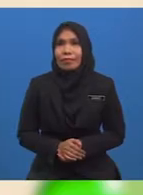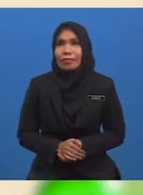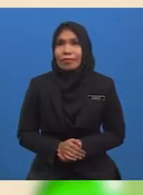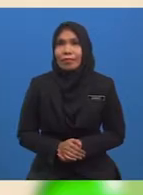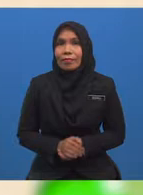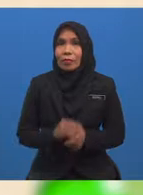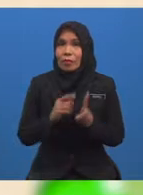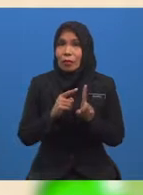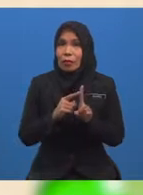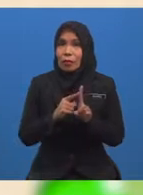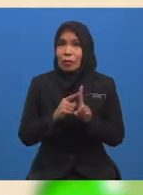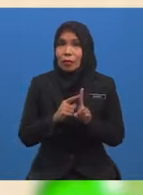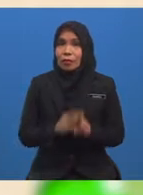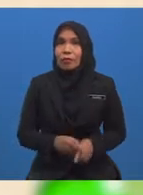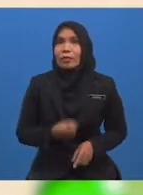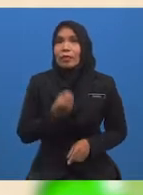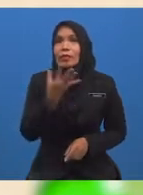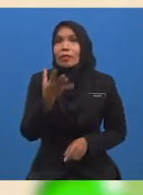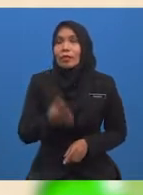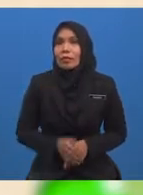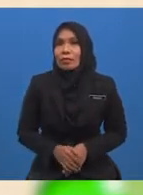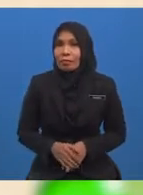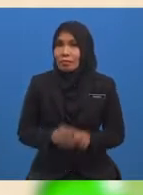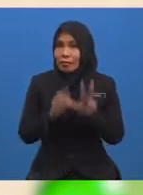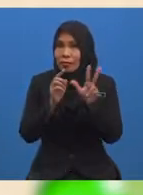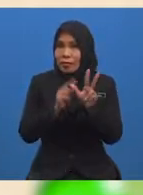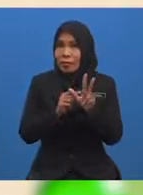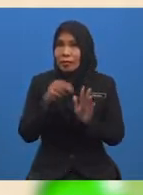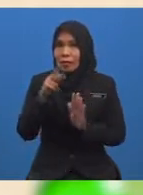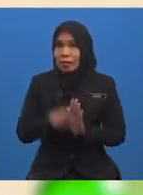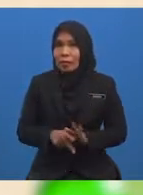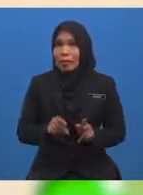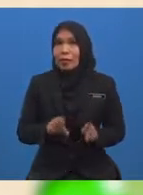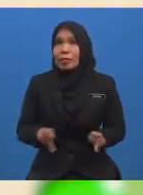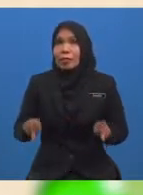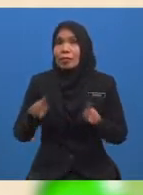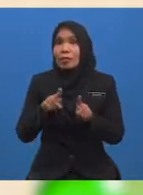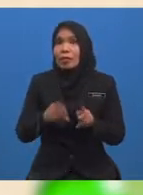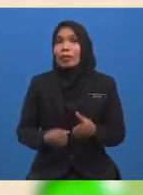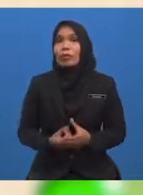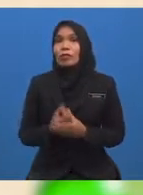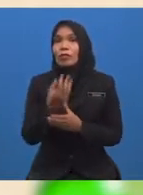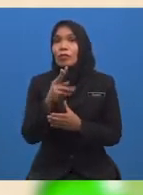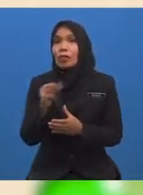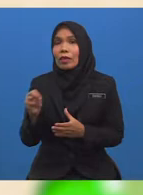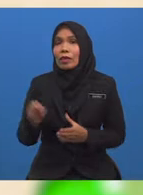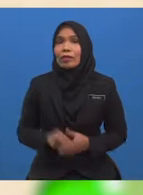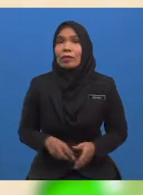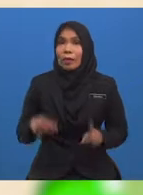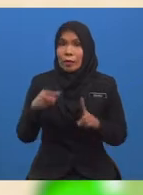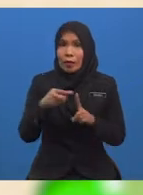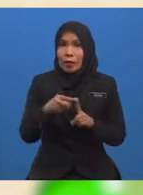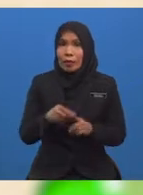Soalan 1. Nyatakan 3 kepentingan tumbuhan kepada manusia dan